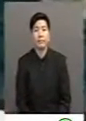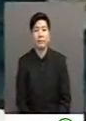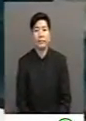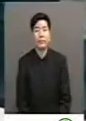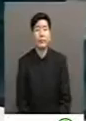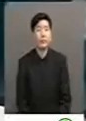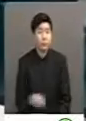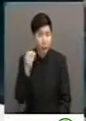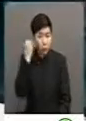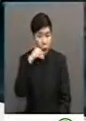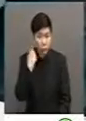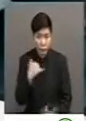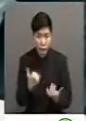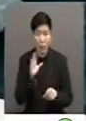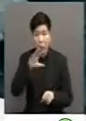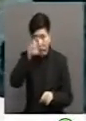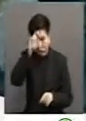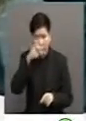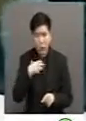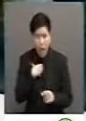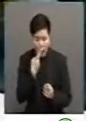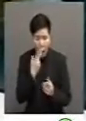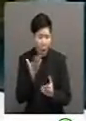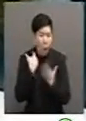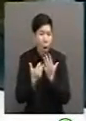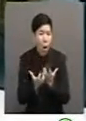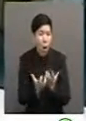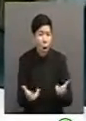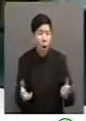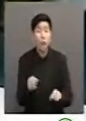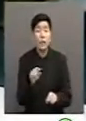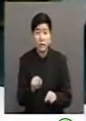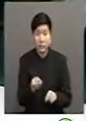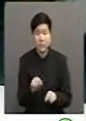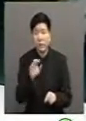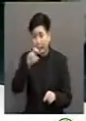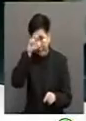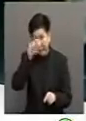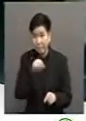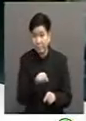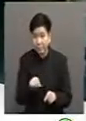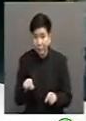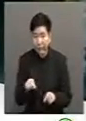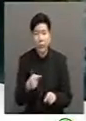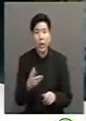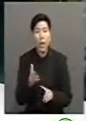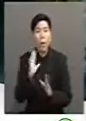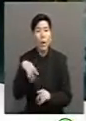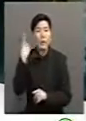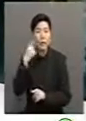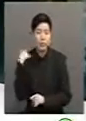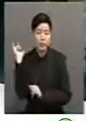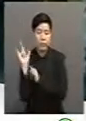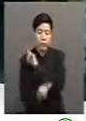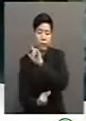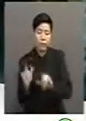คุณผู้ชมคะในทุกวันนี้ทางการอียิปต์เขาก็หวังที่จะใช้โบราณสถานโบราณวัตถุของอียิปต์โบราณเหล่านี้แหละนะคะในการดึงดูดนักท่องเ